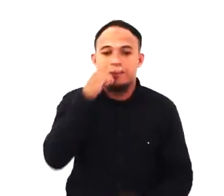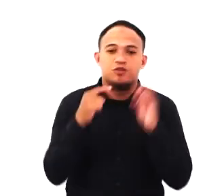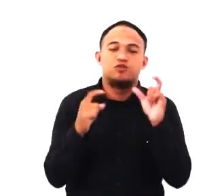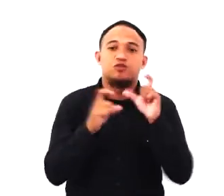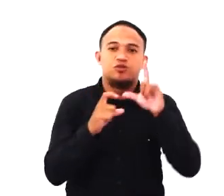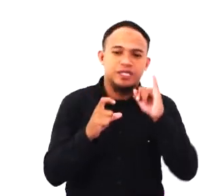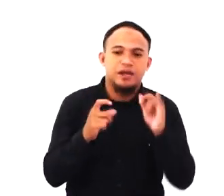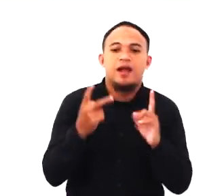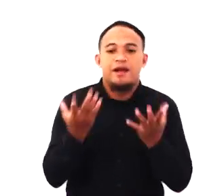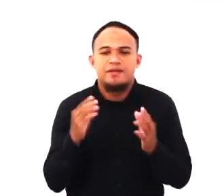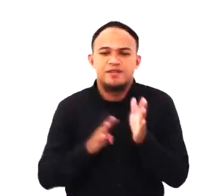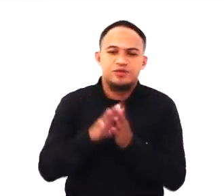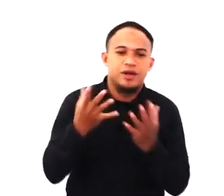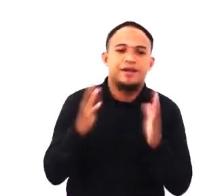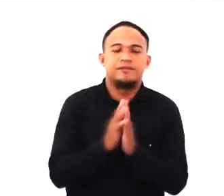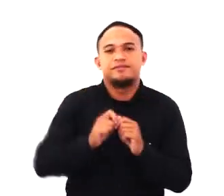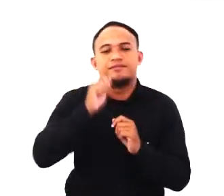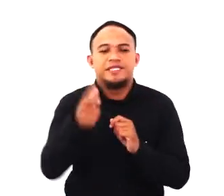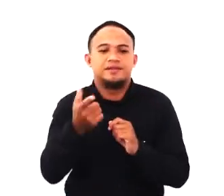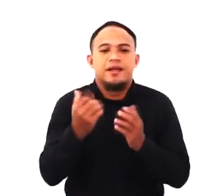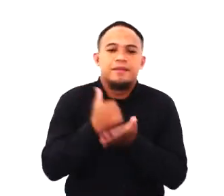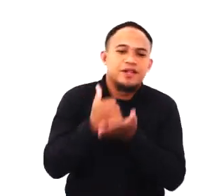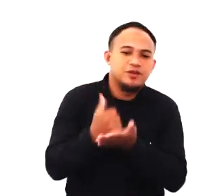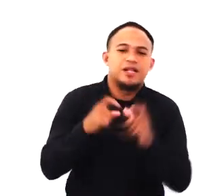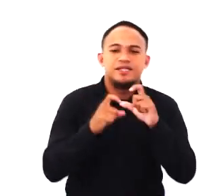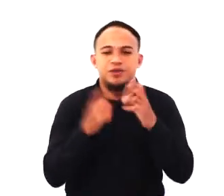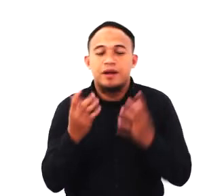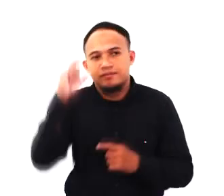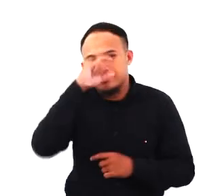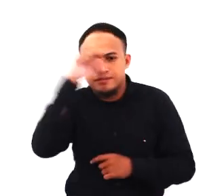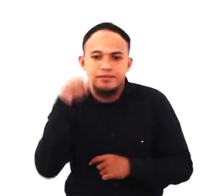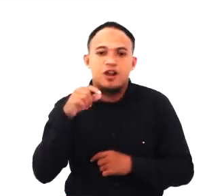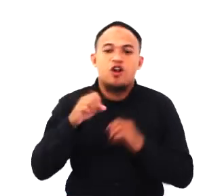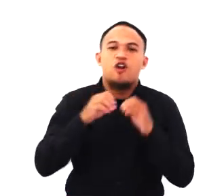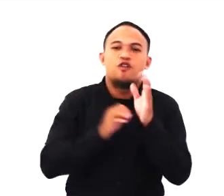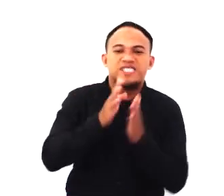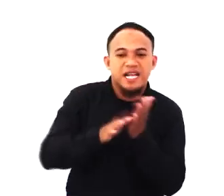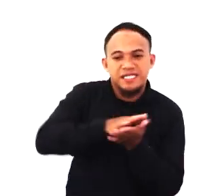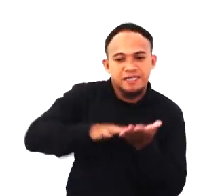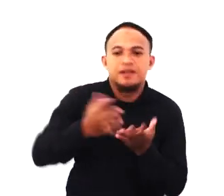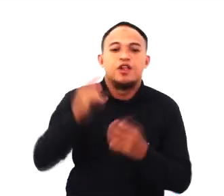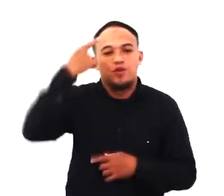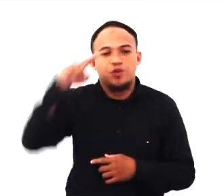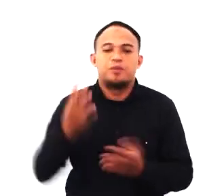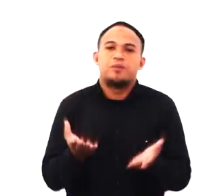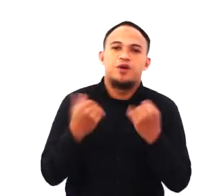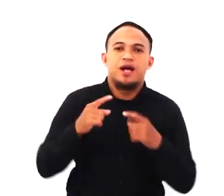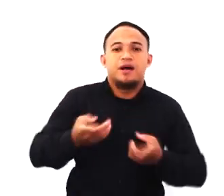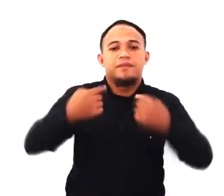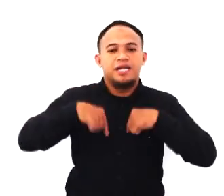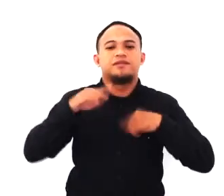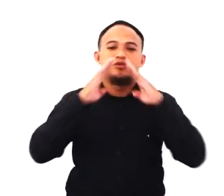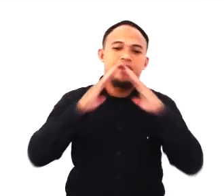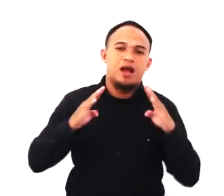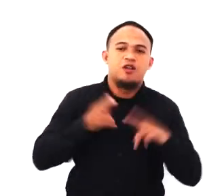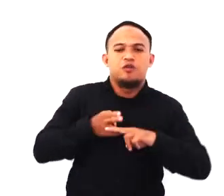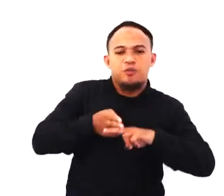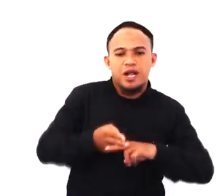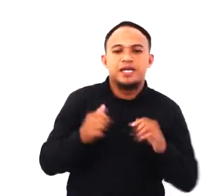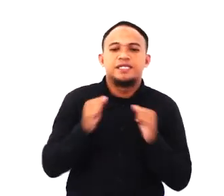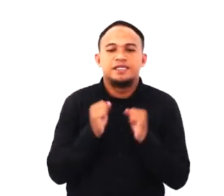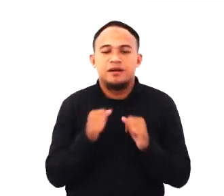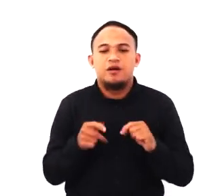Gubernur Gorontalo Rusli Habibie meninjau dan memberikan bantuan sekaligus mencarikan solusi untuk